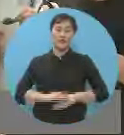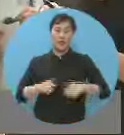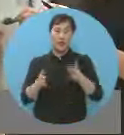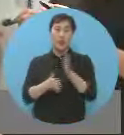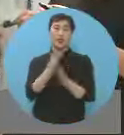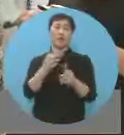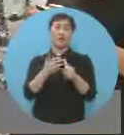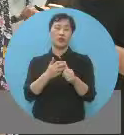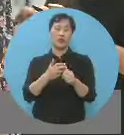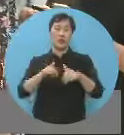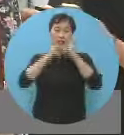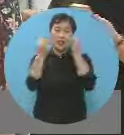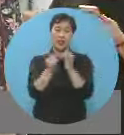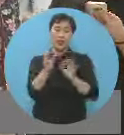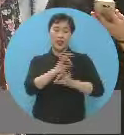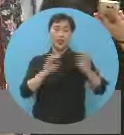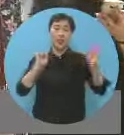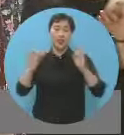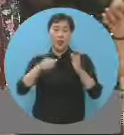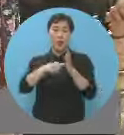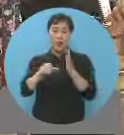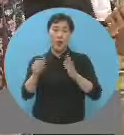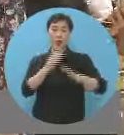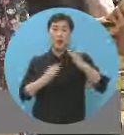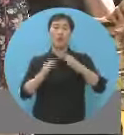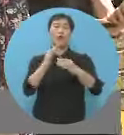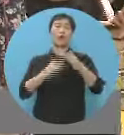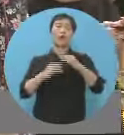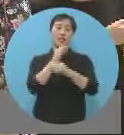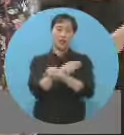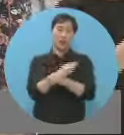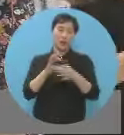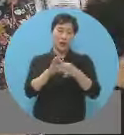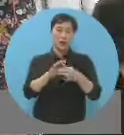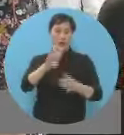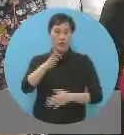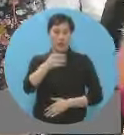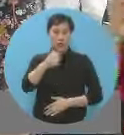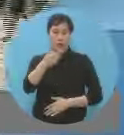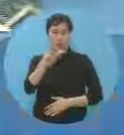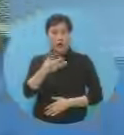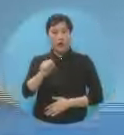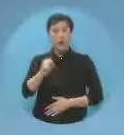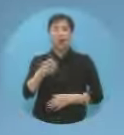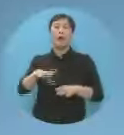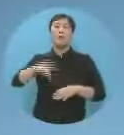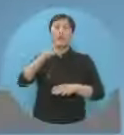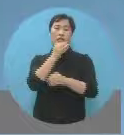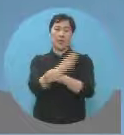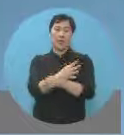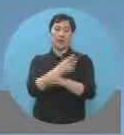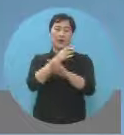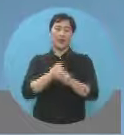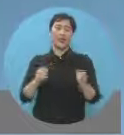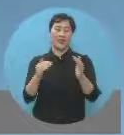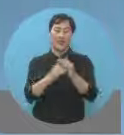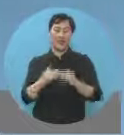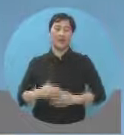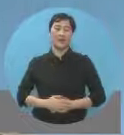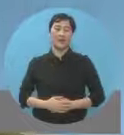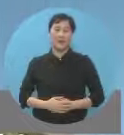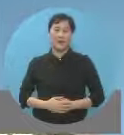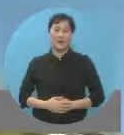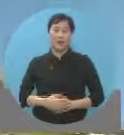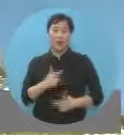사회적 경제기업 제품 공공구매를 통해 올해 452억 원어치를 우선 사들이기로 했습니다. 목포와